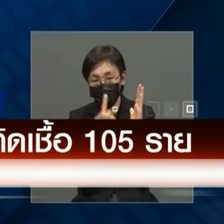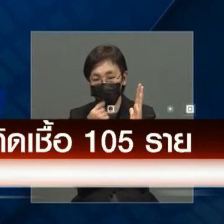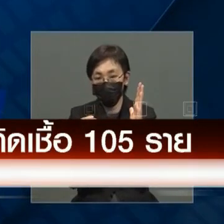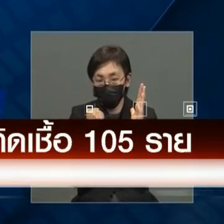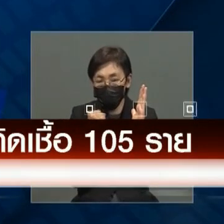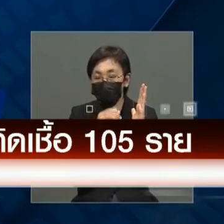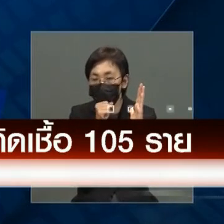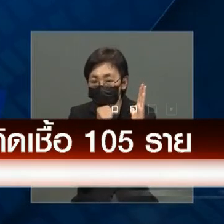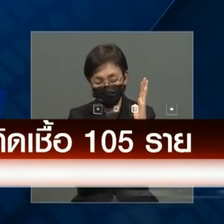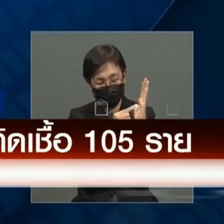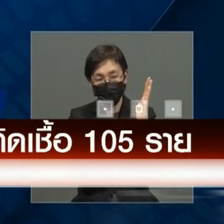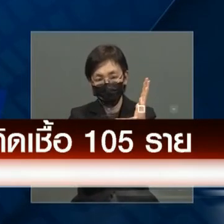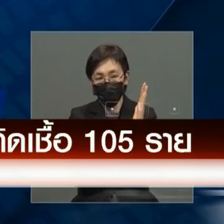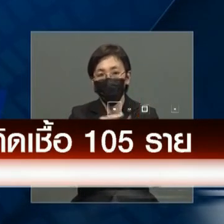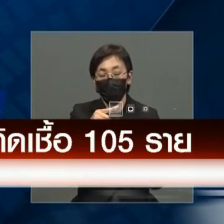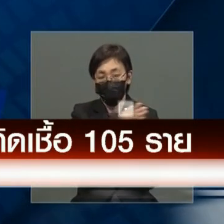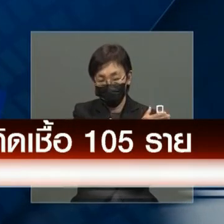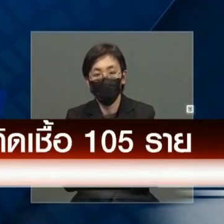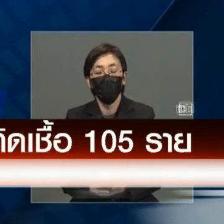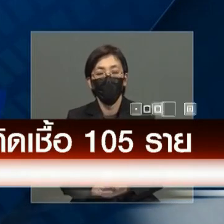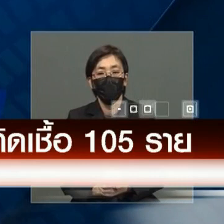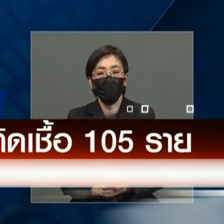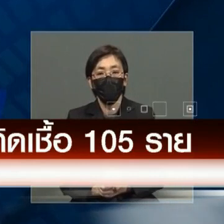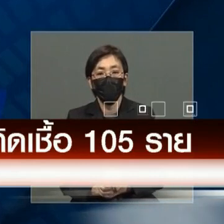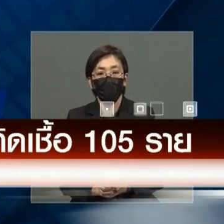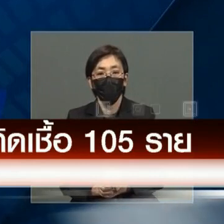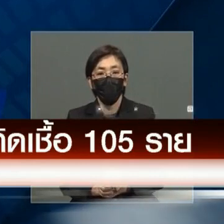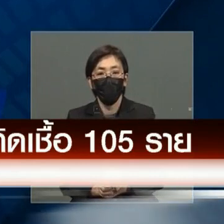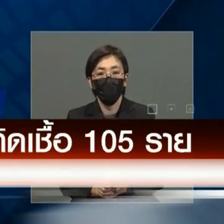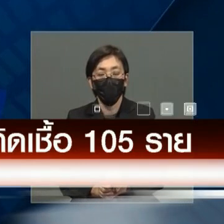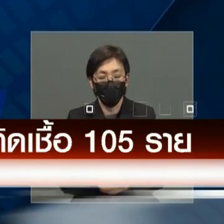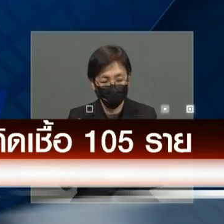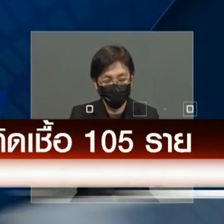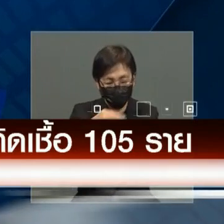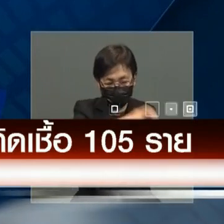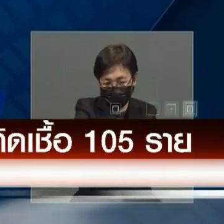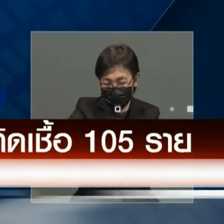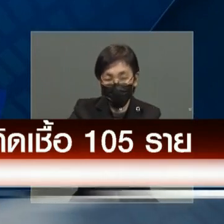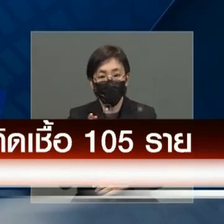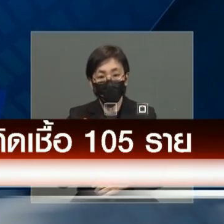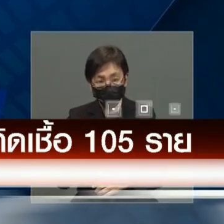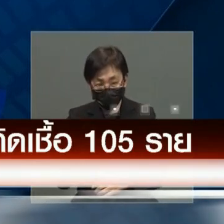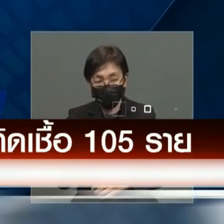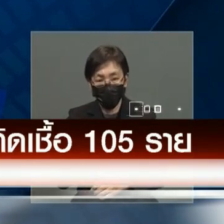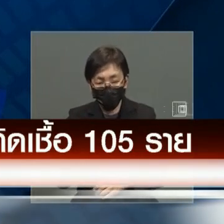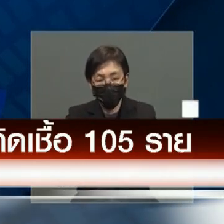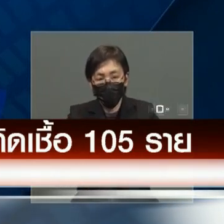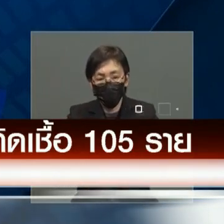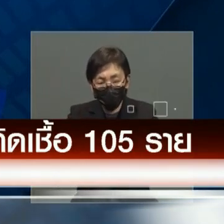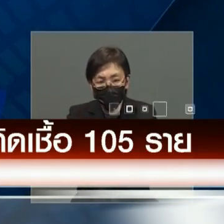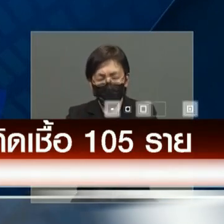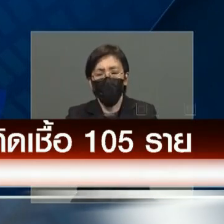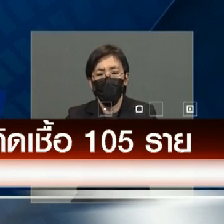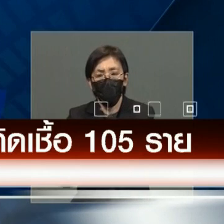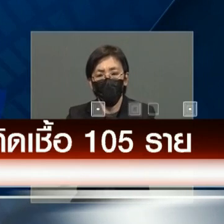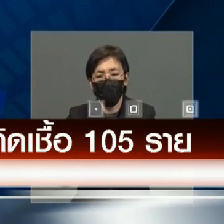าก6คลัสเตอร์รวมกันโดยทางท่าอากาศยานสุวรรณภูมิและเขตสุขภาพที่6เตรียมชี้แจงรายละเอียดเพิ่มเติมส่วนคลัสเตอร์แคมป์ก่อส